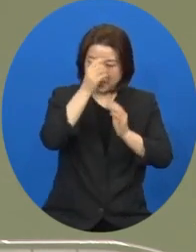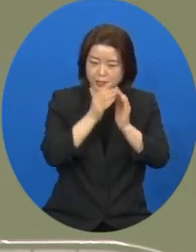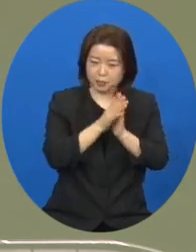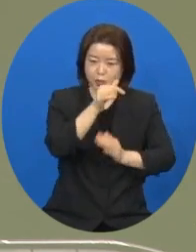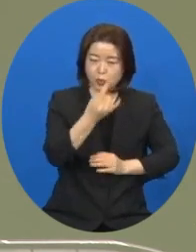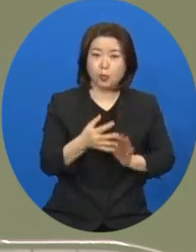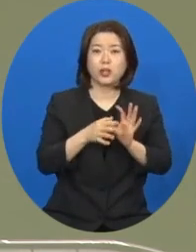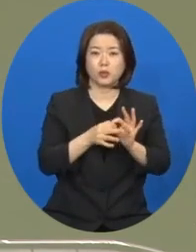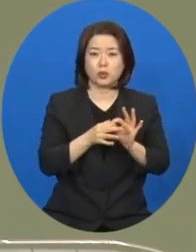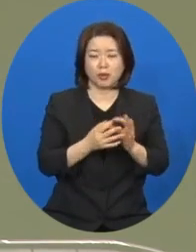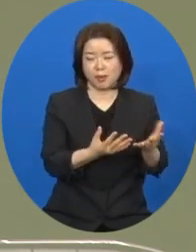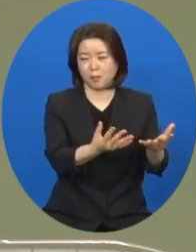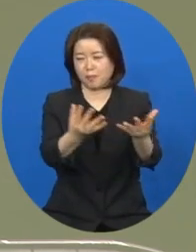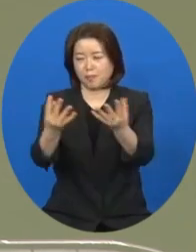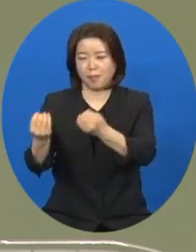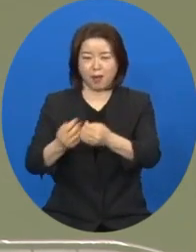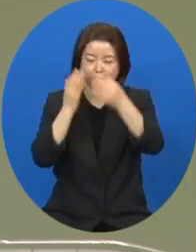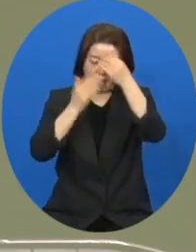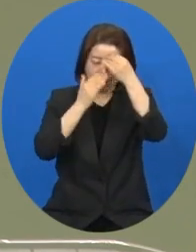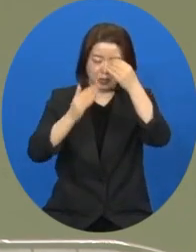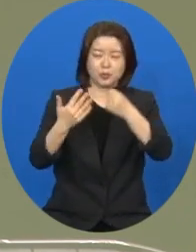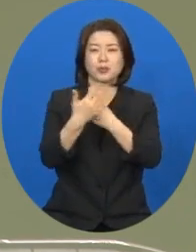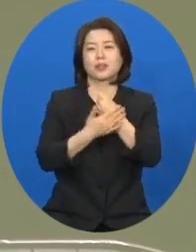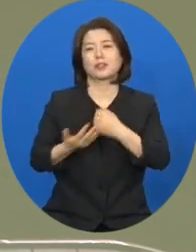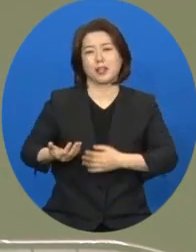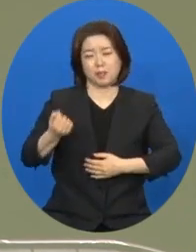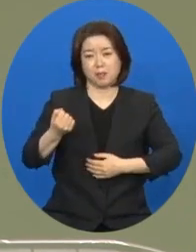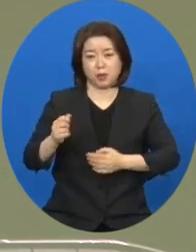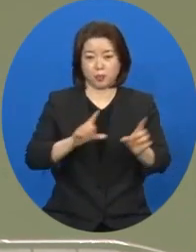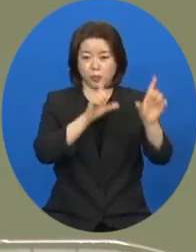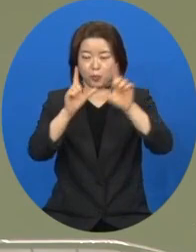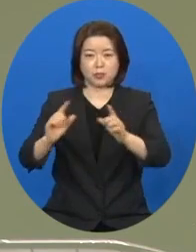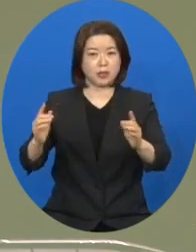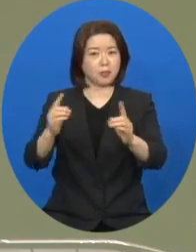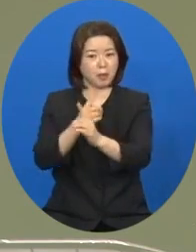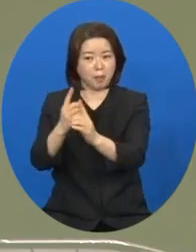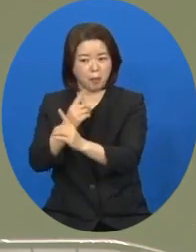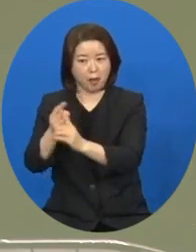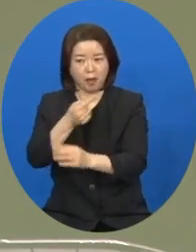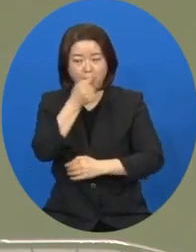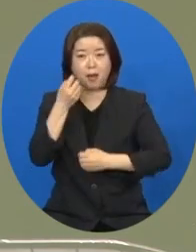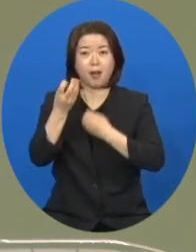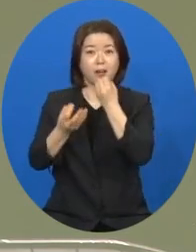통하여 많은 성도들이 은혜를 받고 삶의 변화를 간증을 하세요.